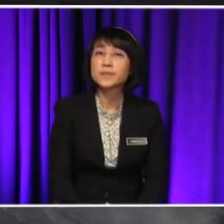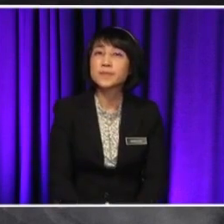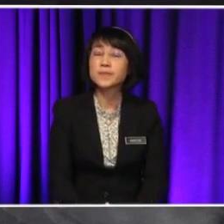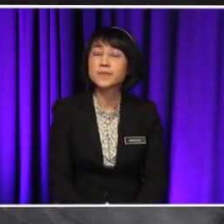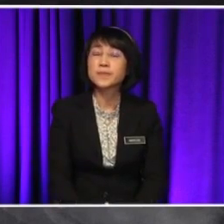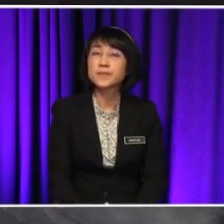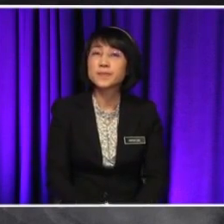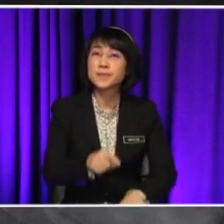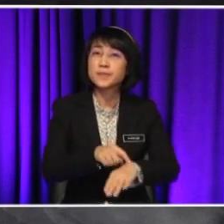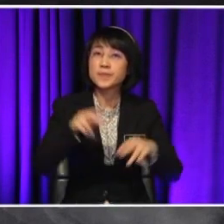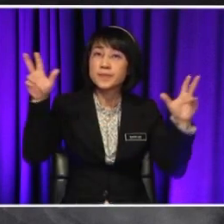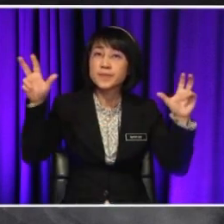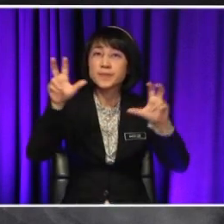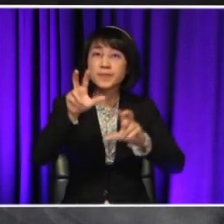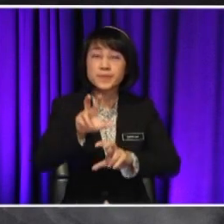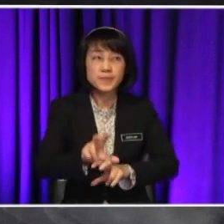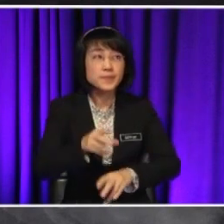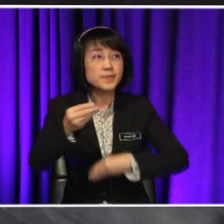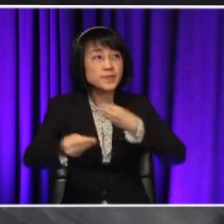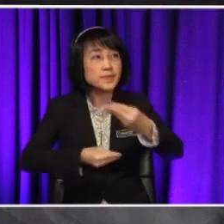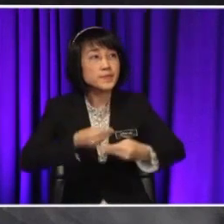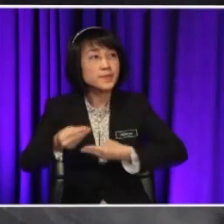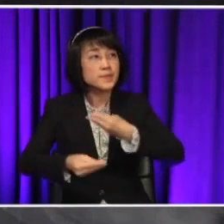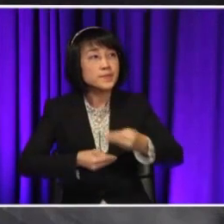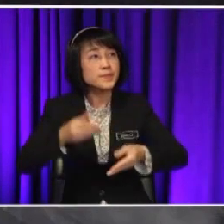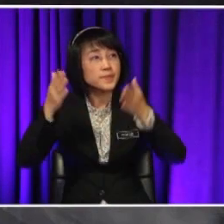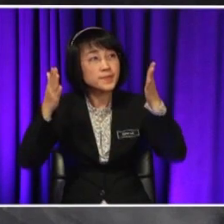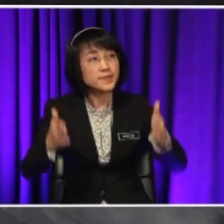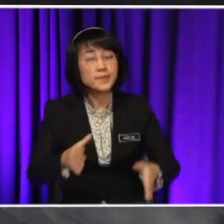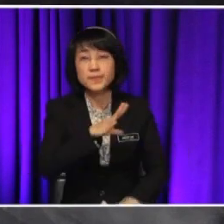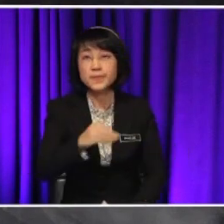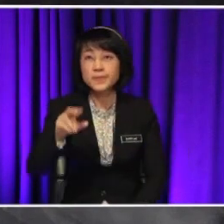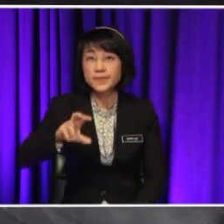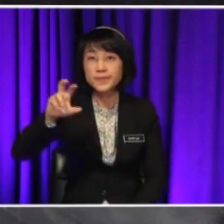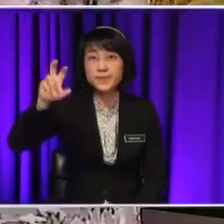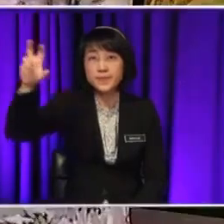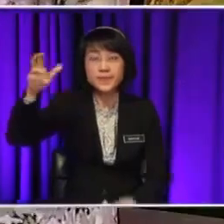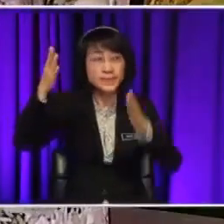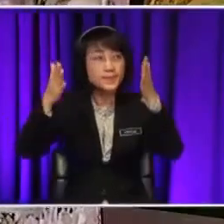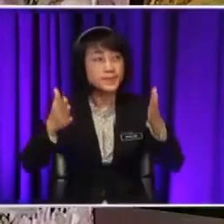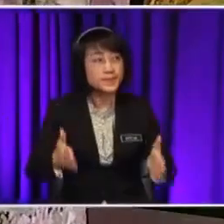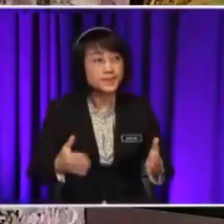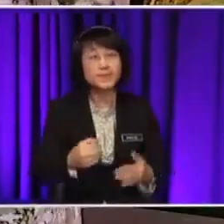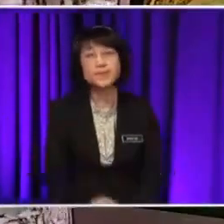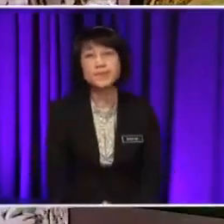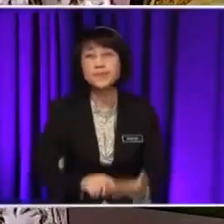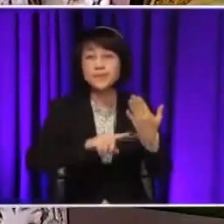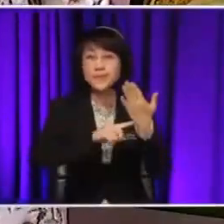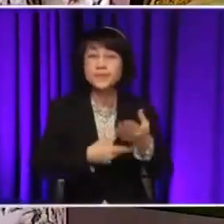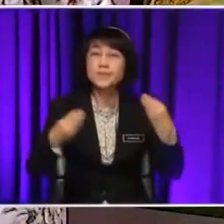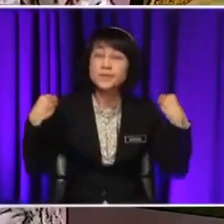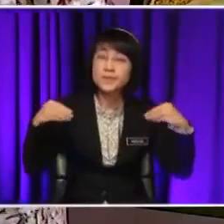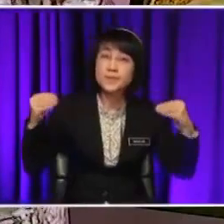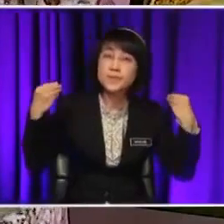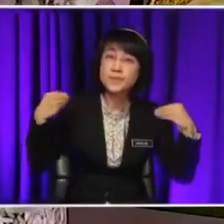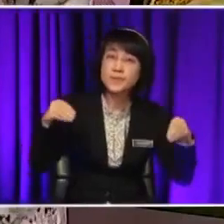Antwerp oleh pedagang dan pengembara. Okey, yang ini kita kena tahu. Maksudnya mula dipasarkan, mula